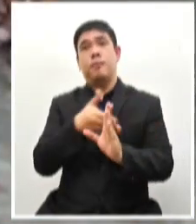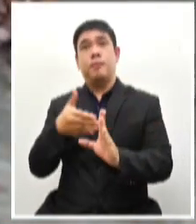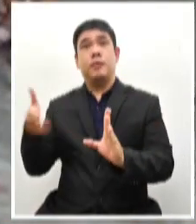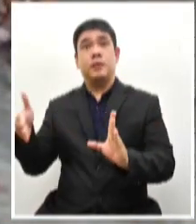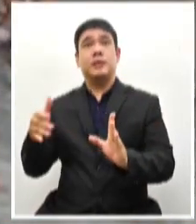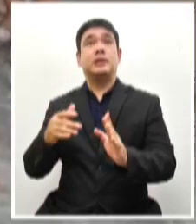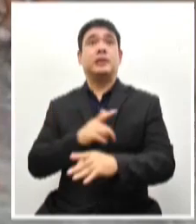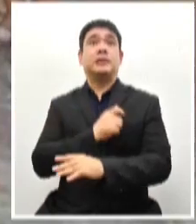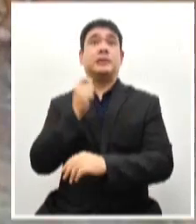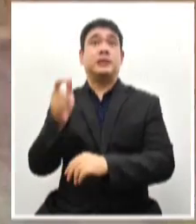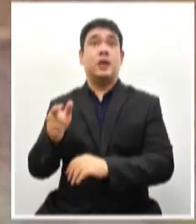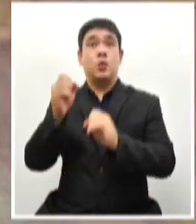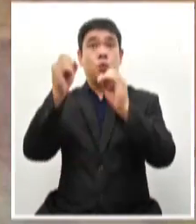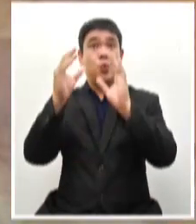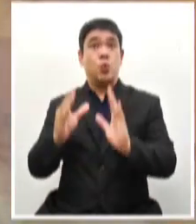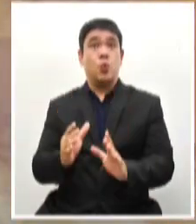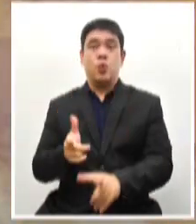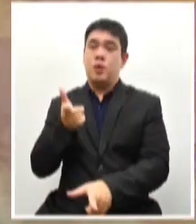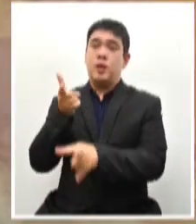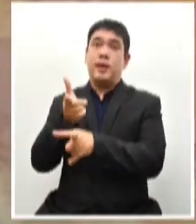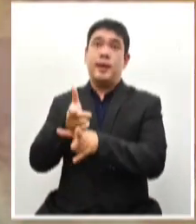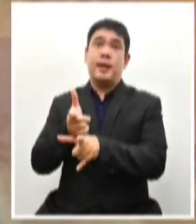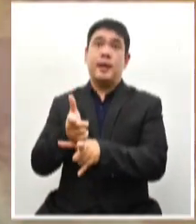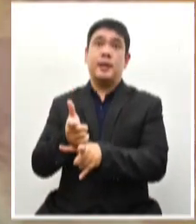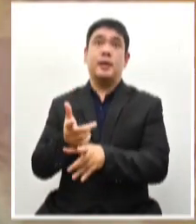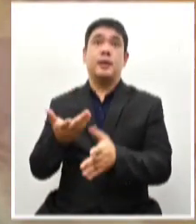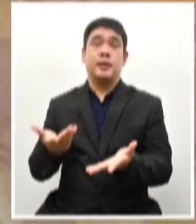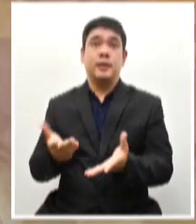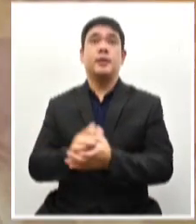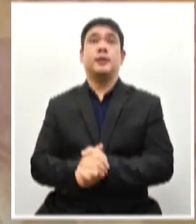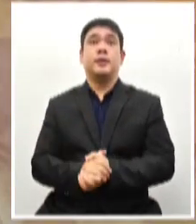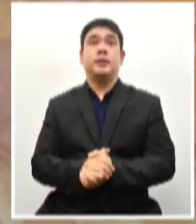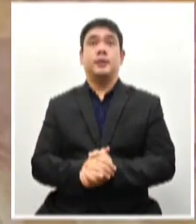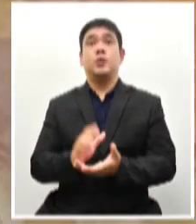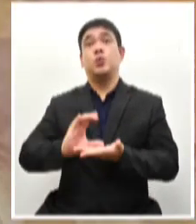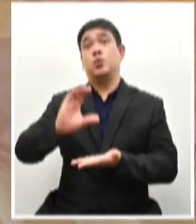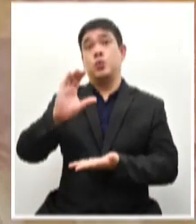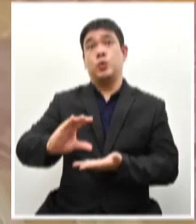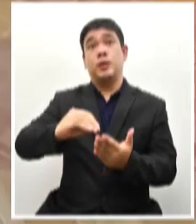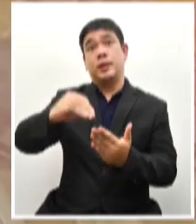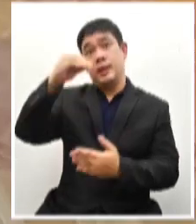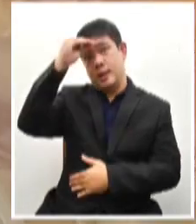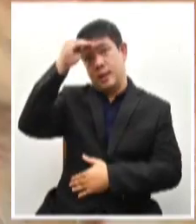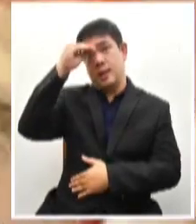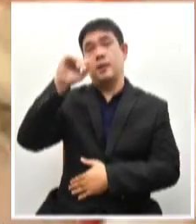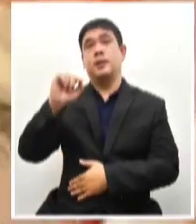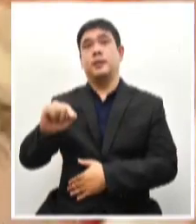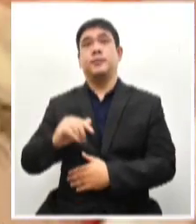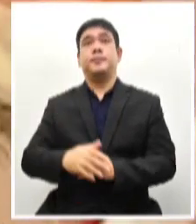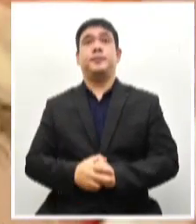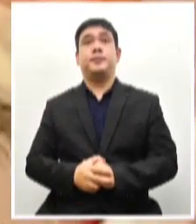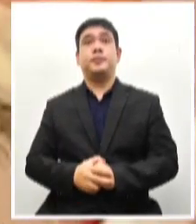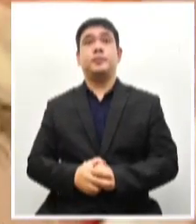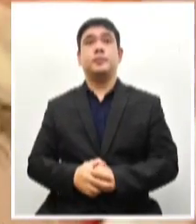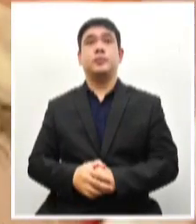อนนักเรียนเลี้ยงอาหารครูจ้างที่จ้างมาสอนให้ทุนการศึกษาแก่นักเรียนตามโอกาส